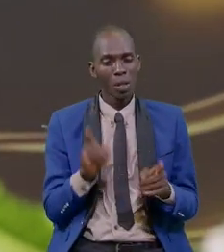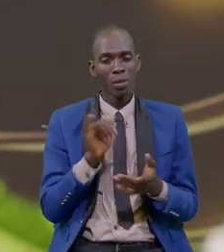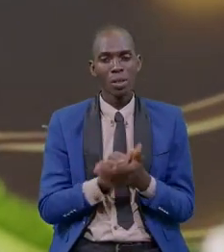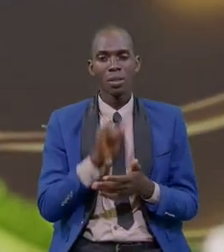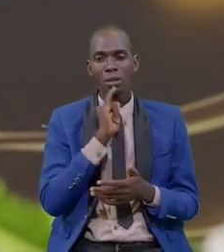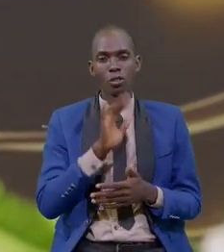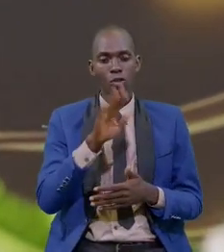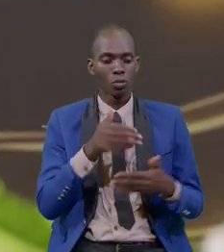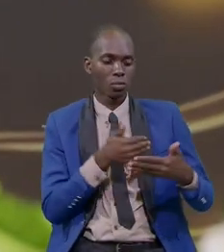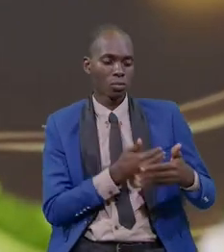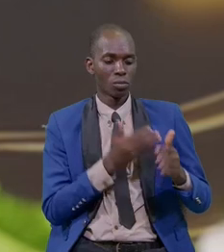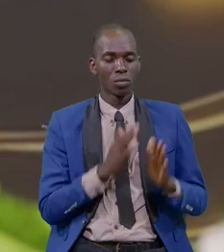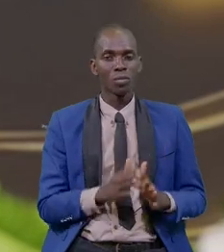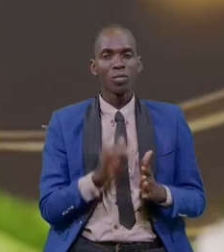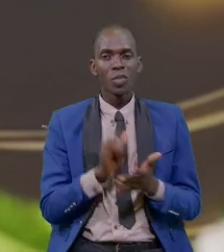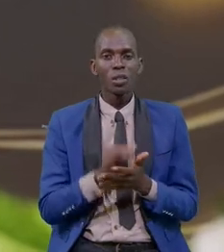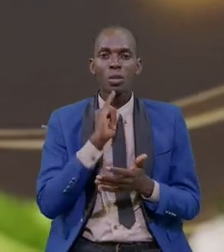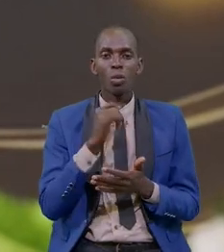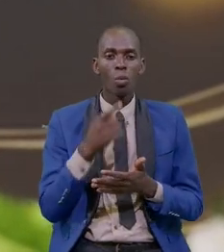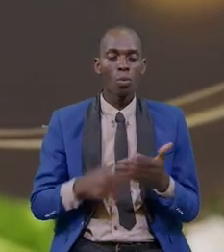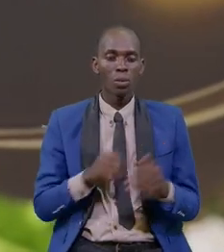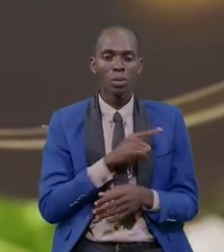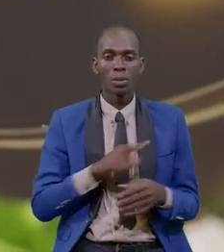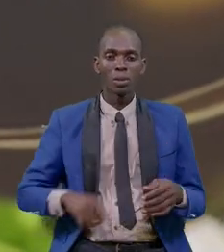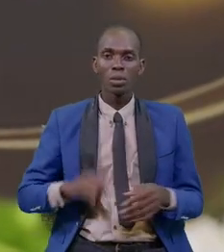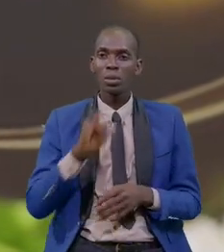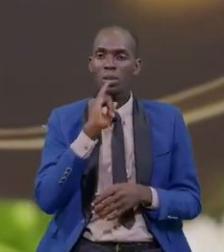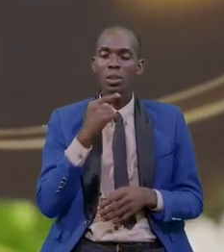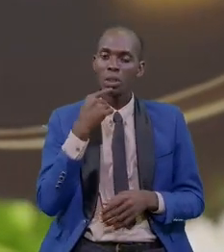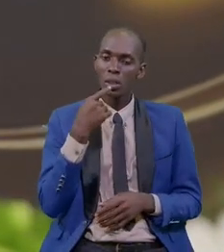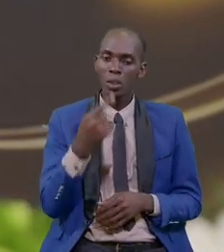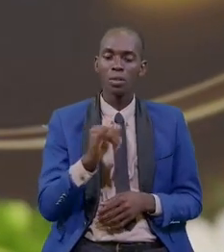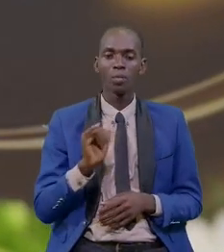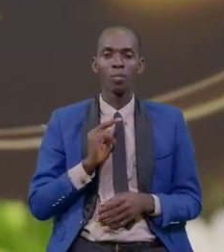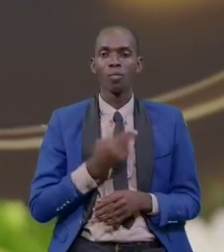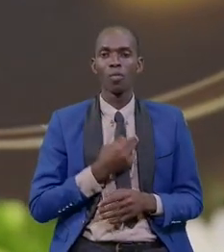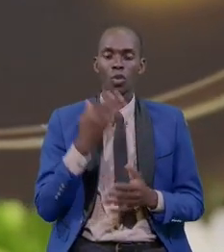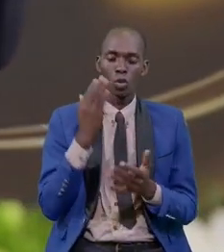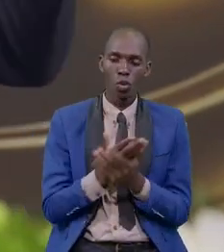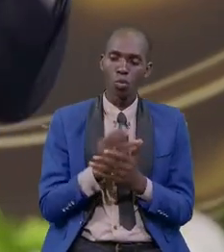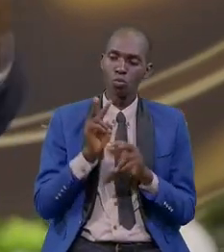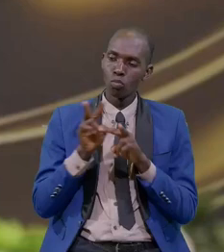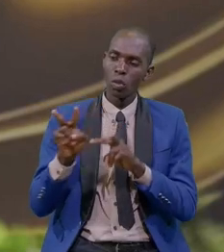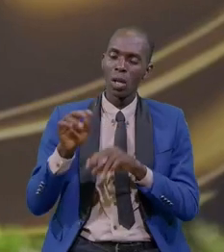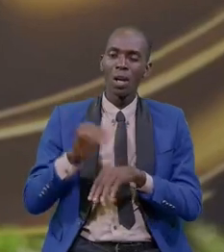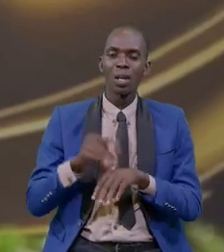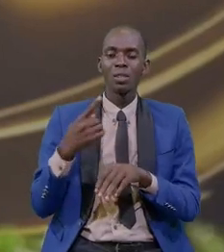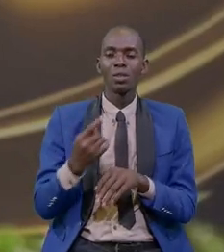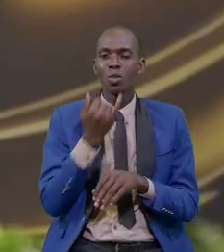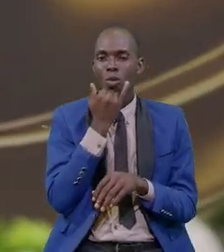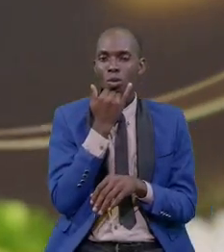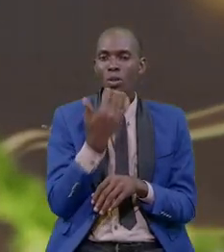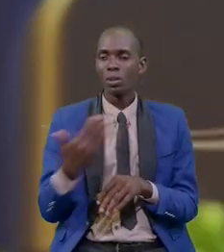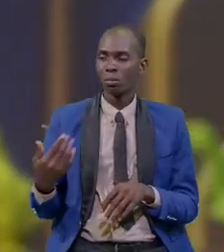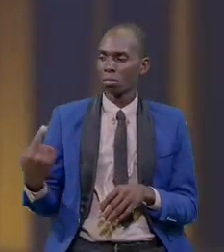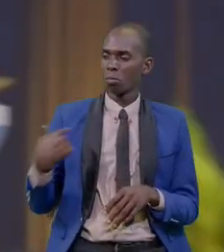nous enseigner. Nous devons cesser de regarder à la tribu, regarder à la culture, regarder à la